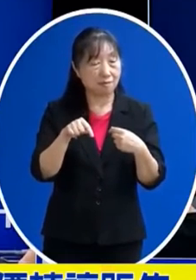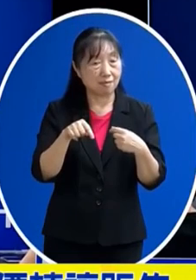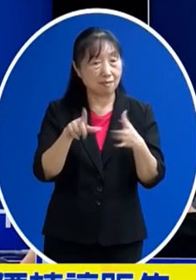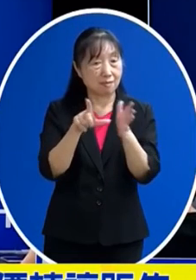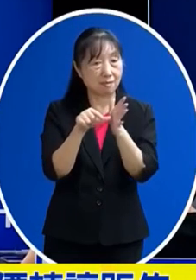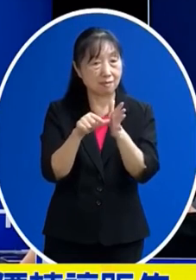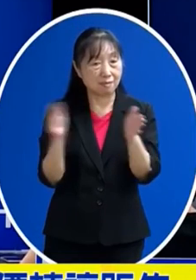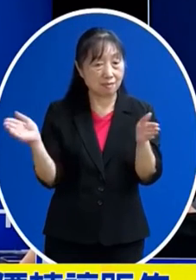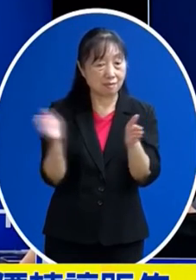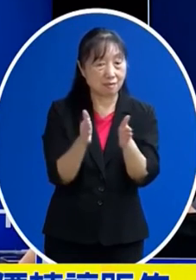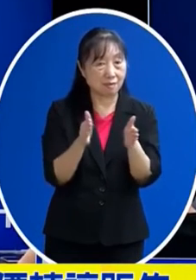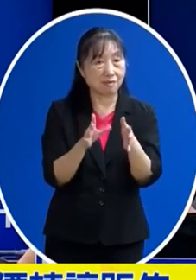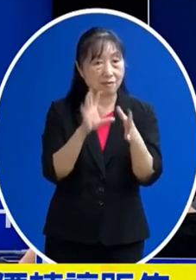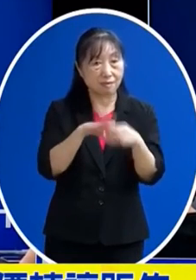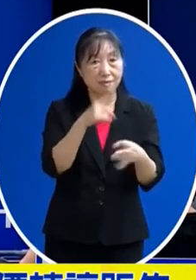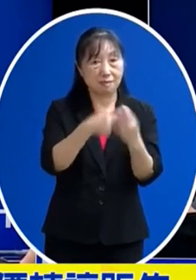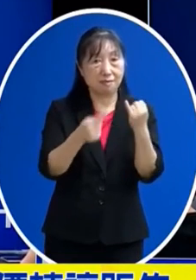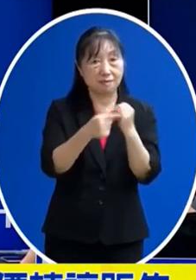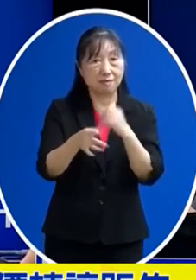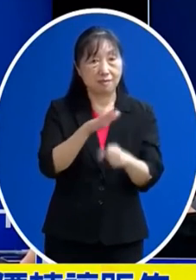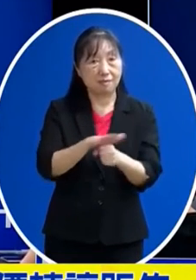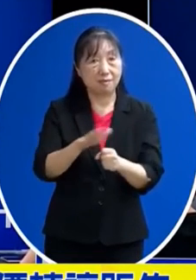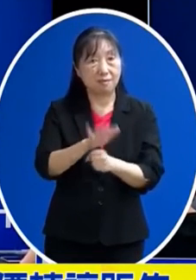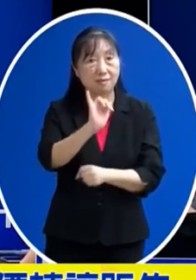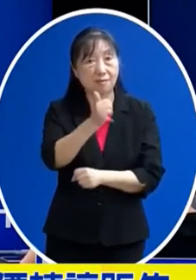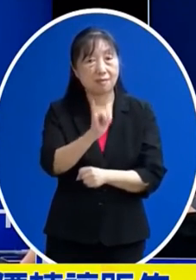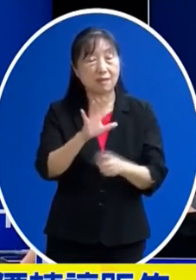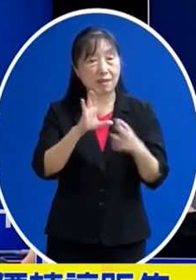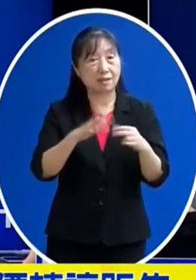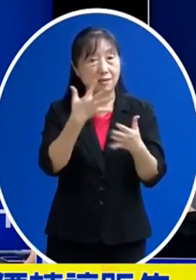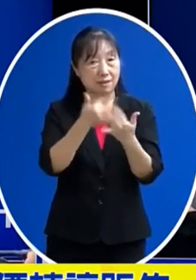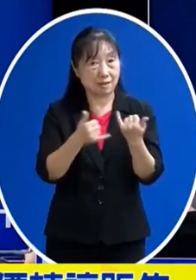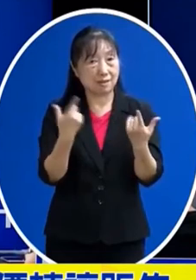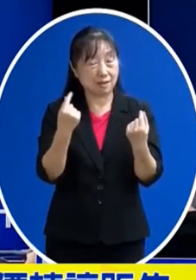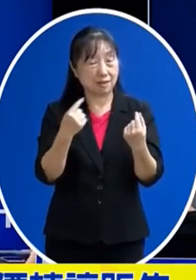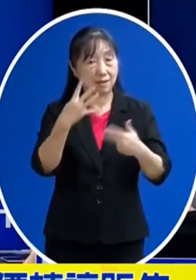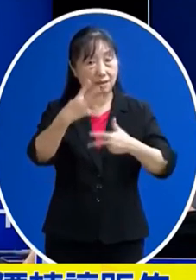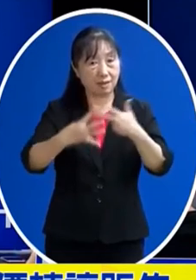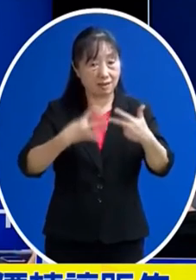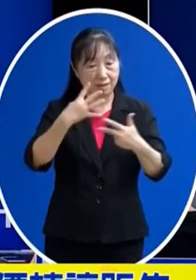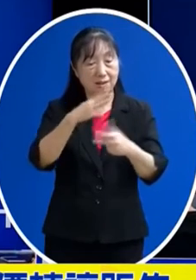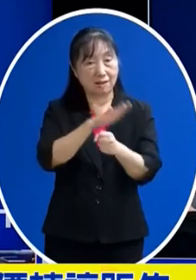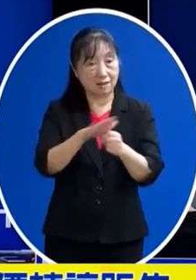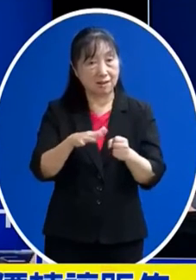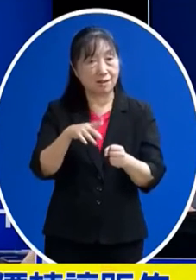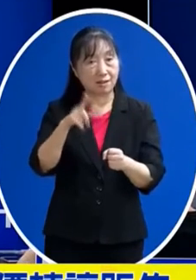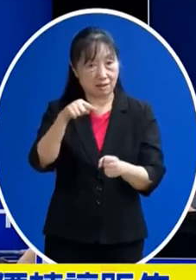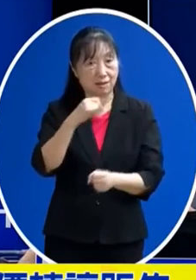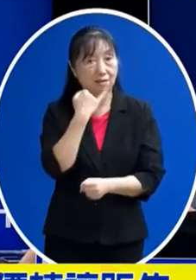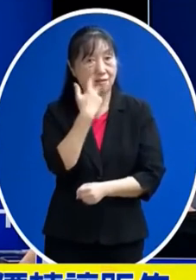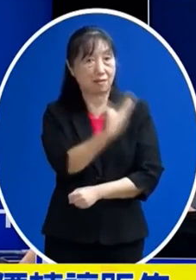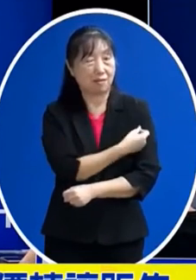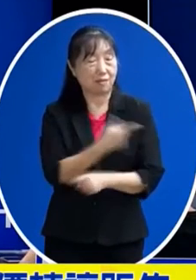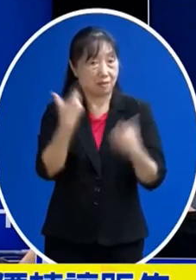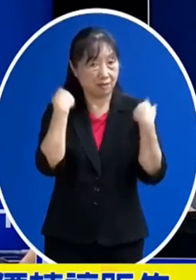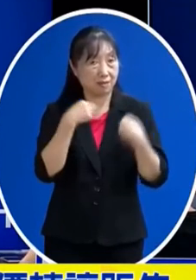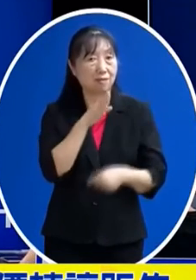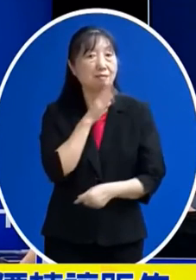在缩减嘛，量足够的样子嘛？那学生的第二剂也会在第四周安排嘛？原本是讲第六